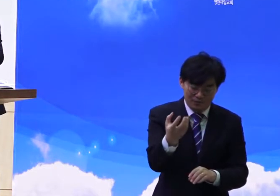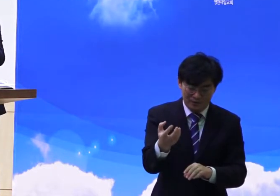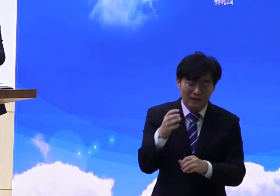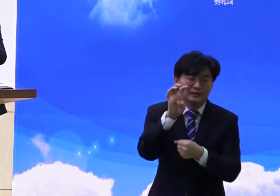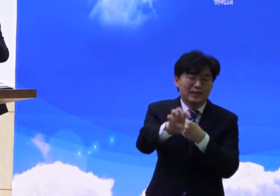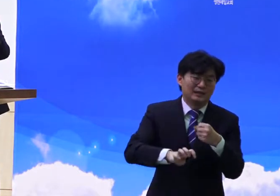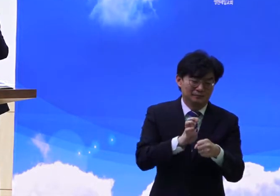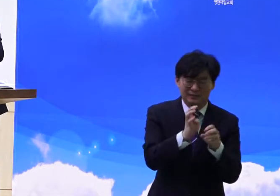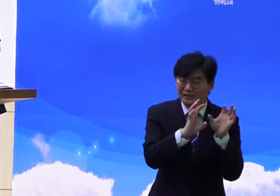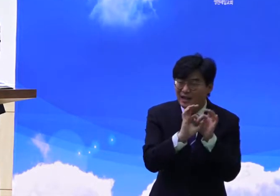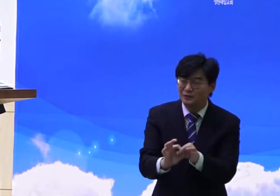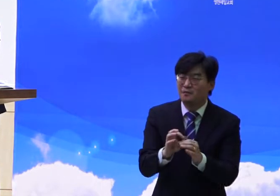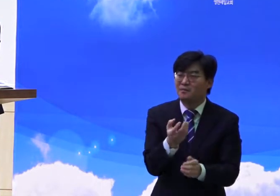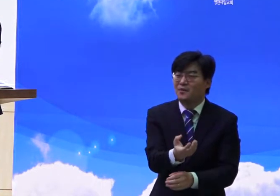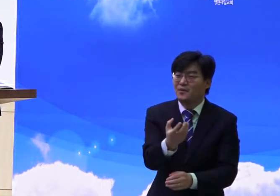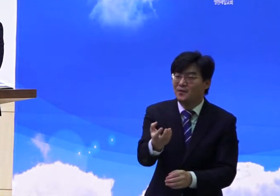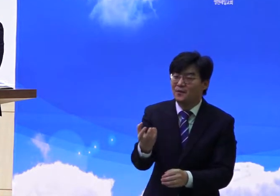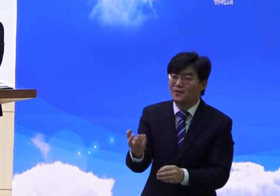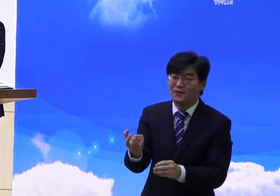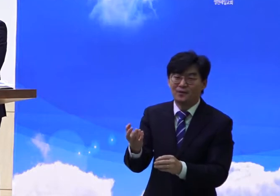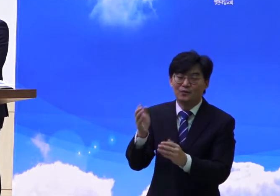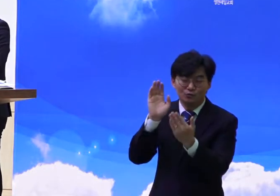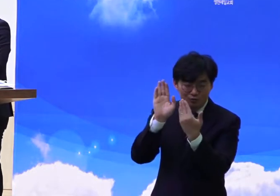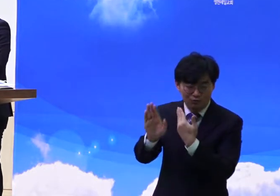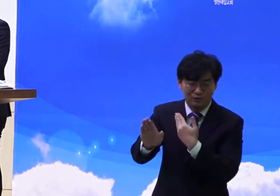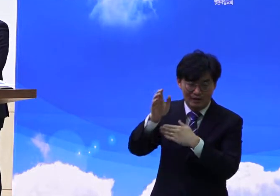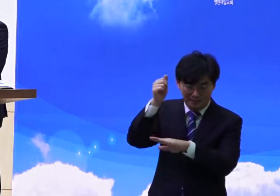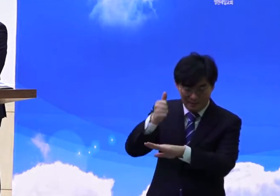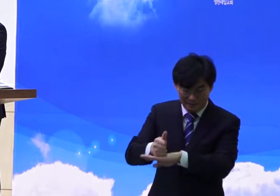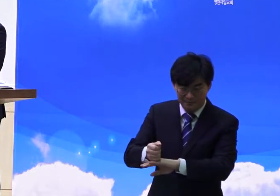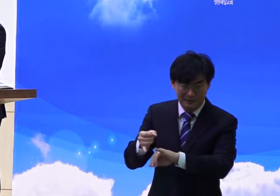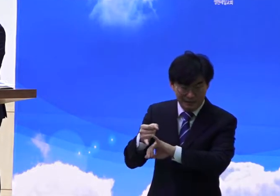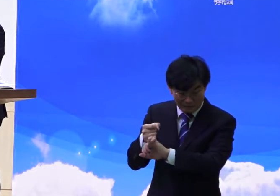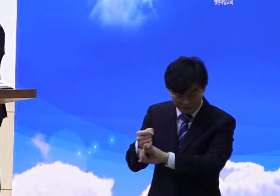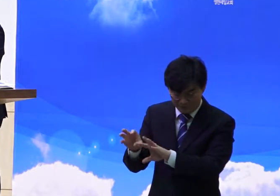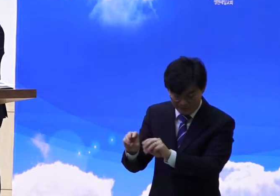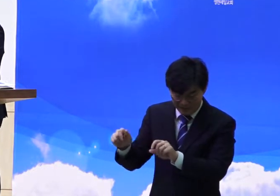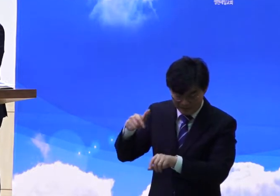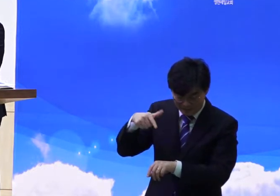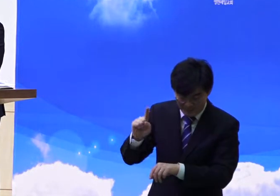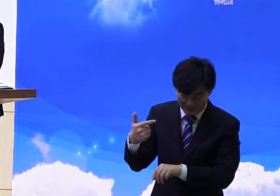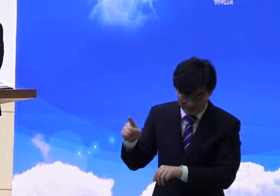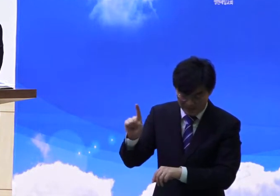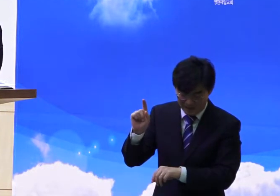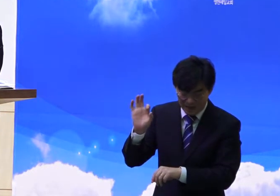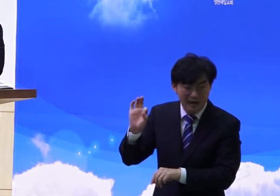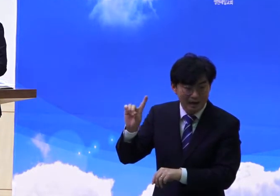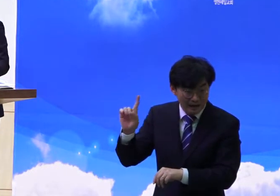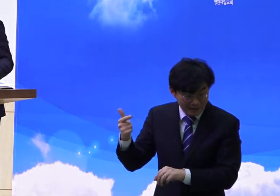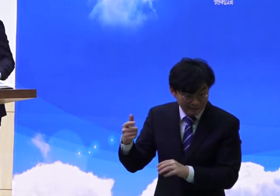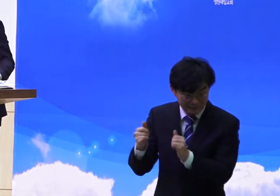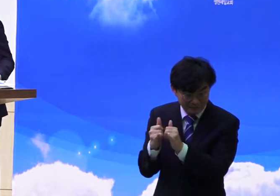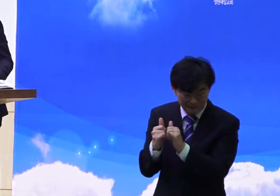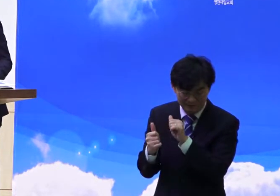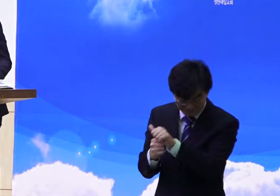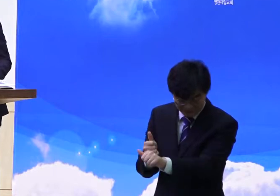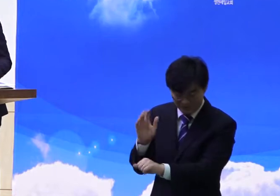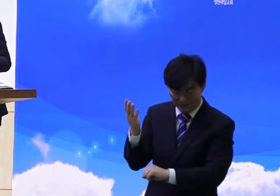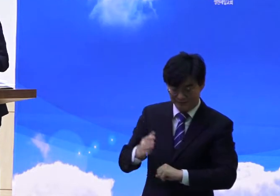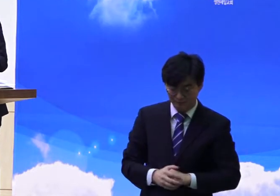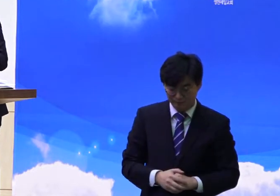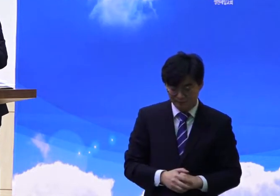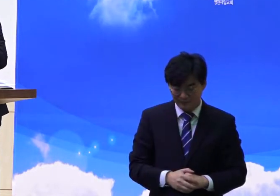요단강을 건너서 약속의 땅 가나안 땅을 정복했습니다. 사랑하는 여러분, 여러분이 지금